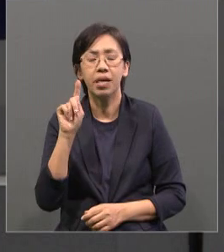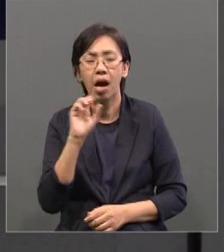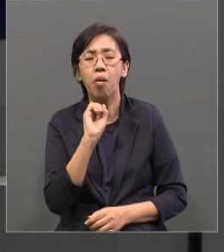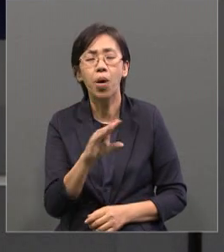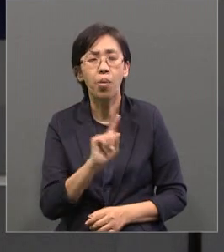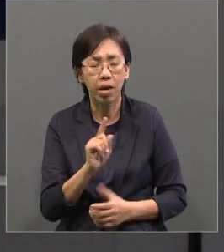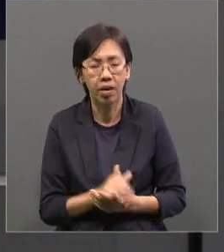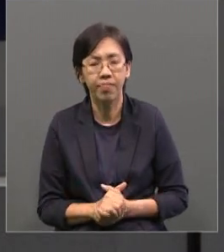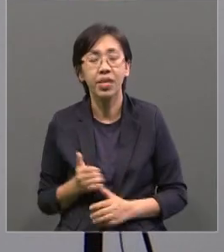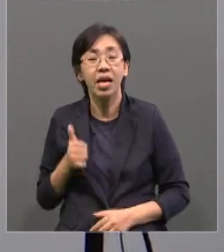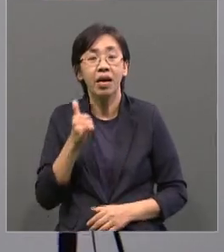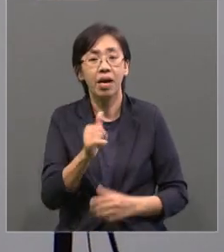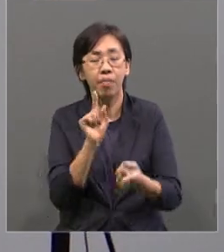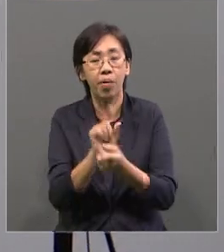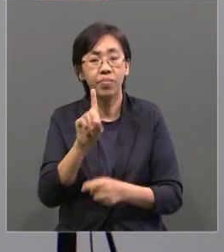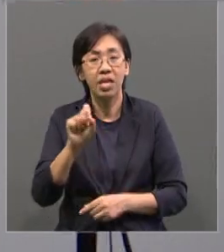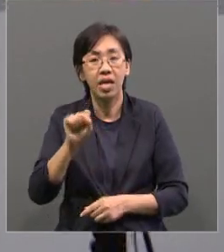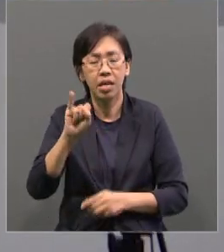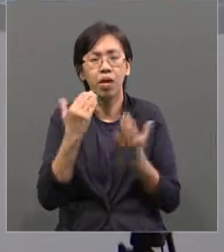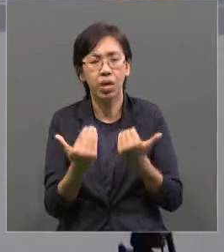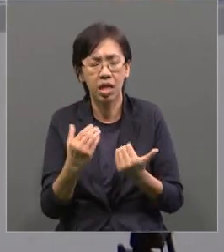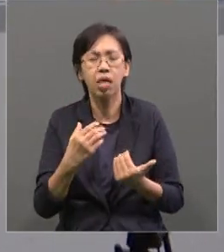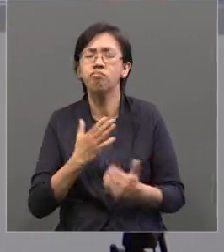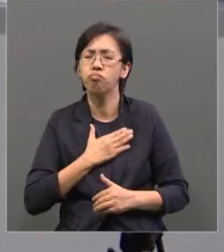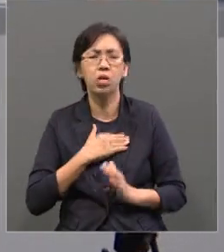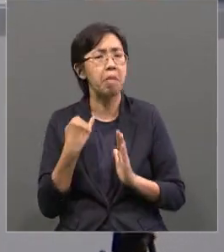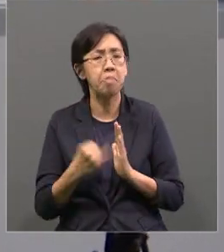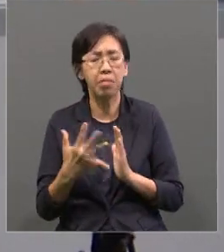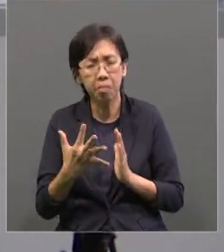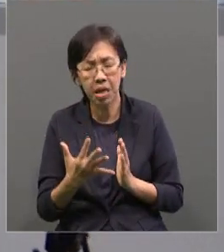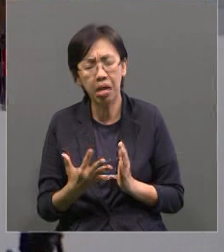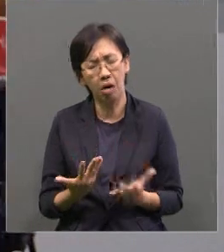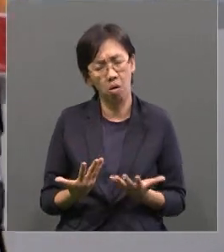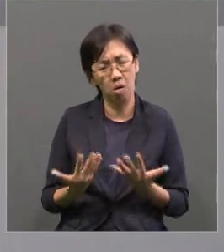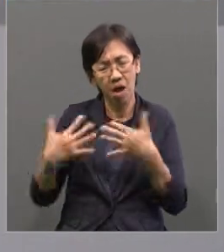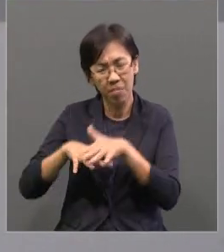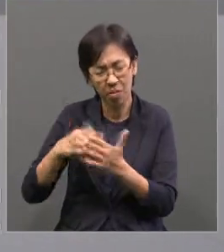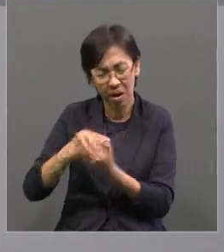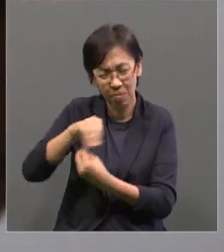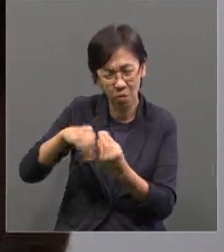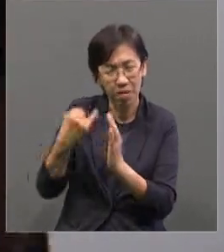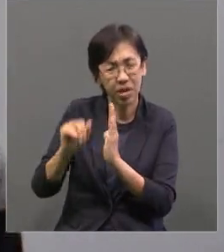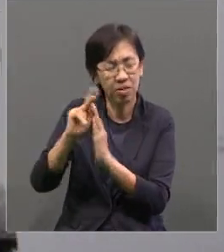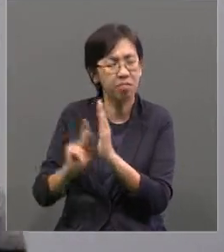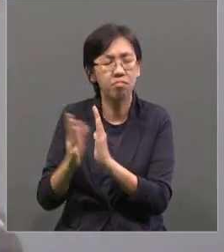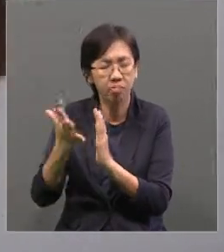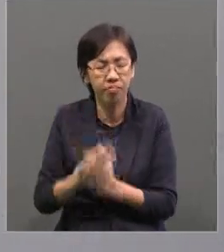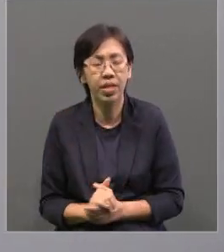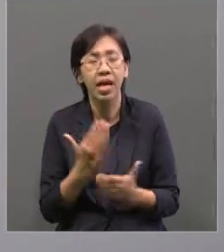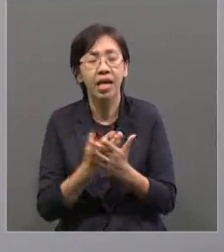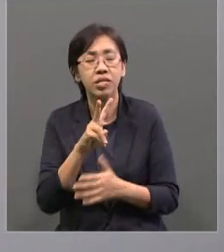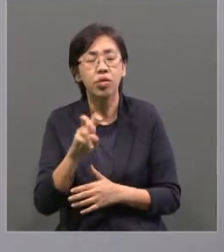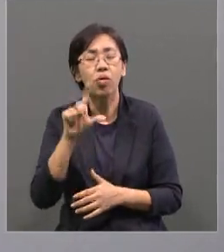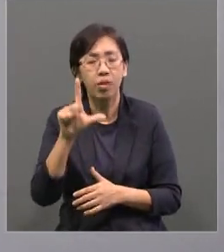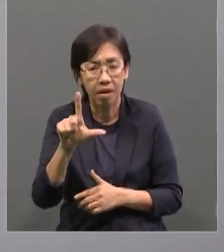นะครับบอกว่าที่เข้าไปพบ DSIวันนี้ก็เพื่อยืนยันความบริสุทธิ์ว่าไม่ได้มีส่วนเกี่ยวข้องกับการฟอกเงินซึ่งเงินจำนวน 200